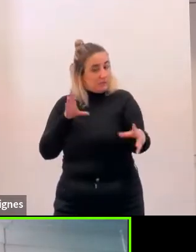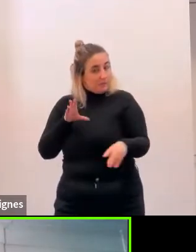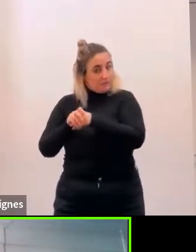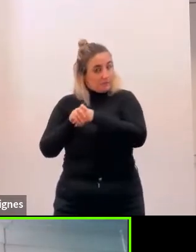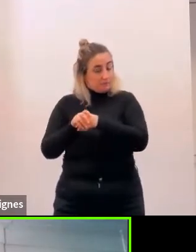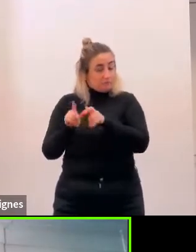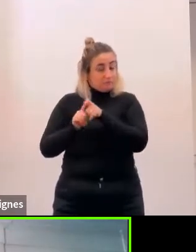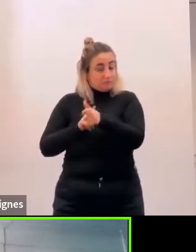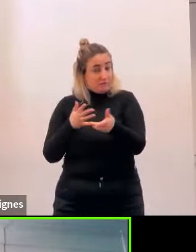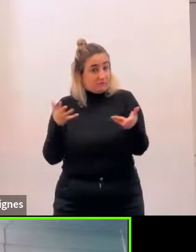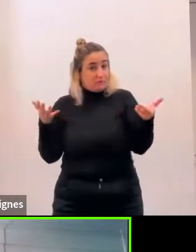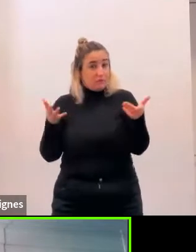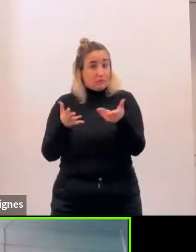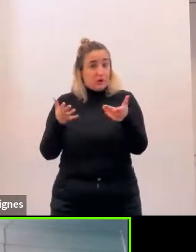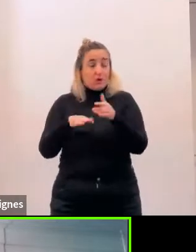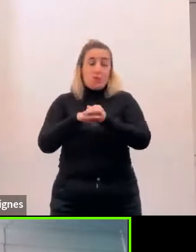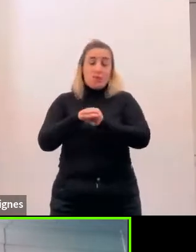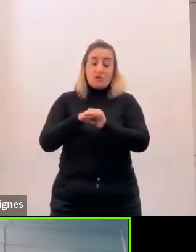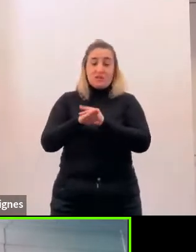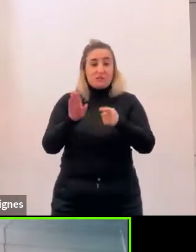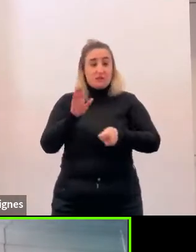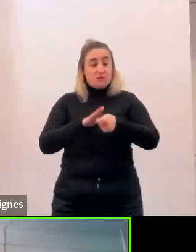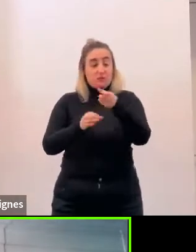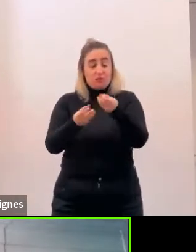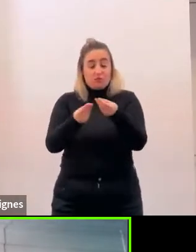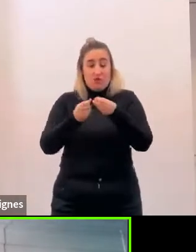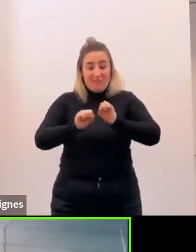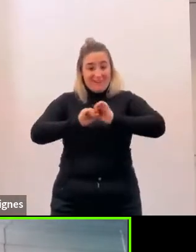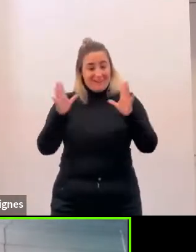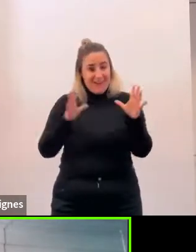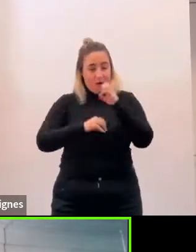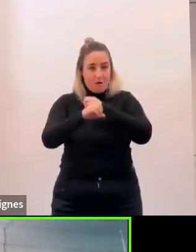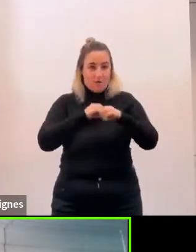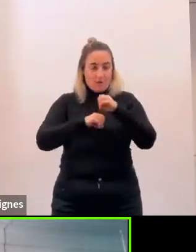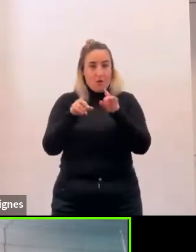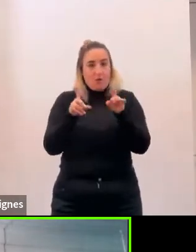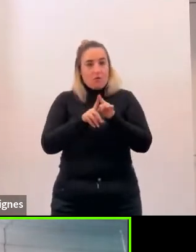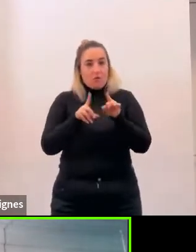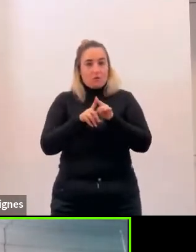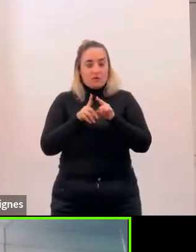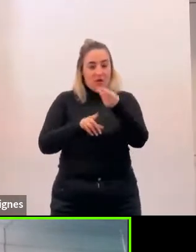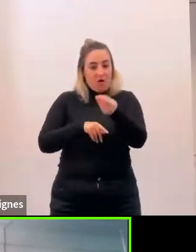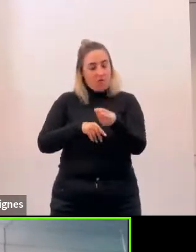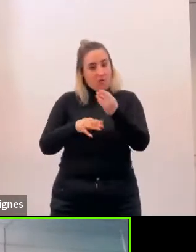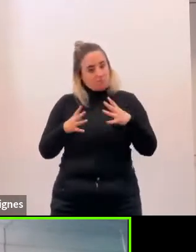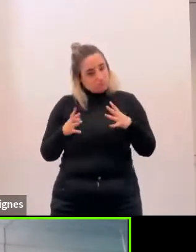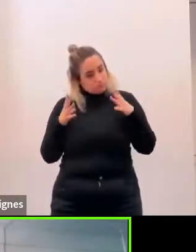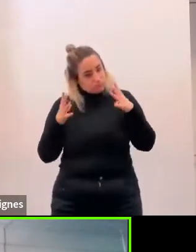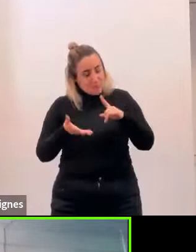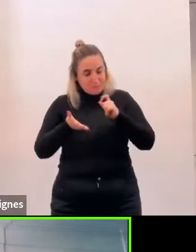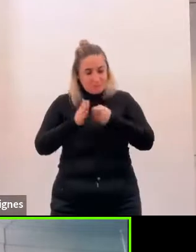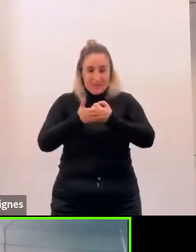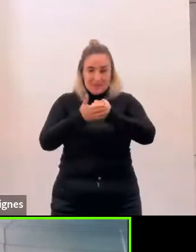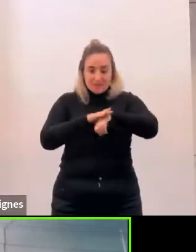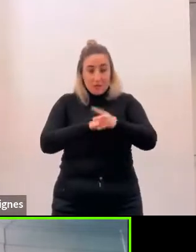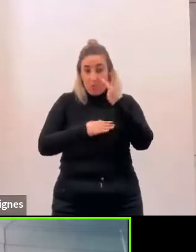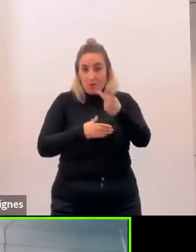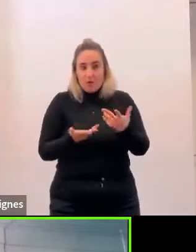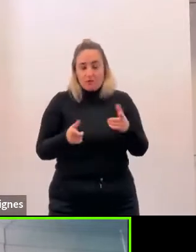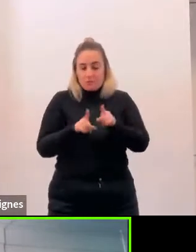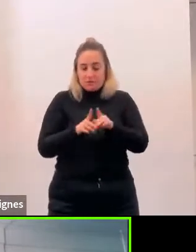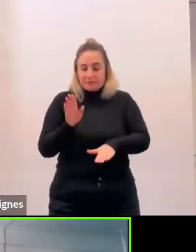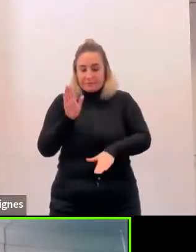volonté de mieux structurer notre politique éducative et donne la mesure de notre implication en faveur de l'enfant dès sa naissance et dans tous les temps de sa